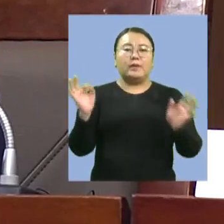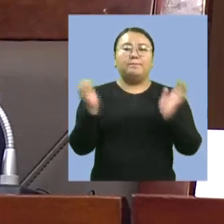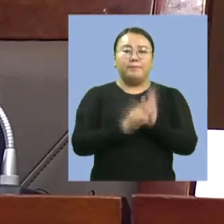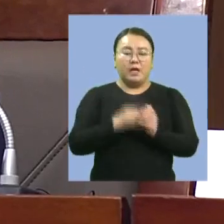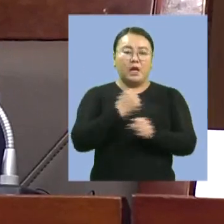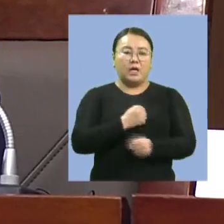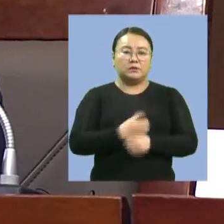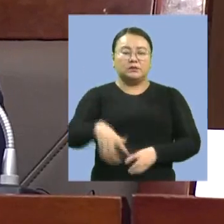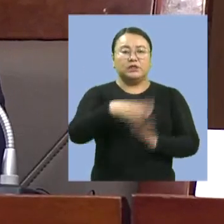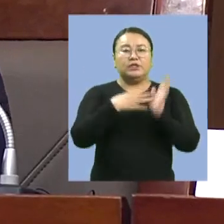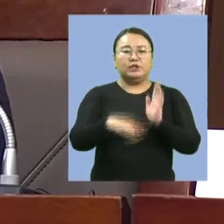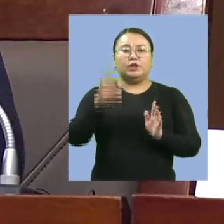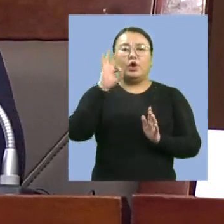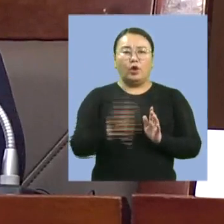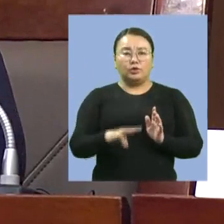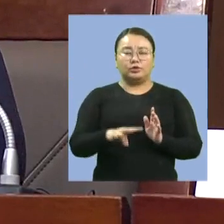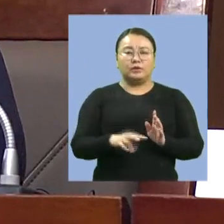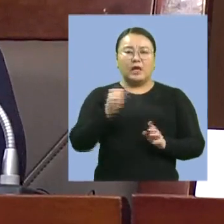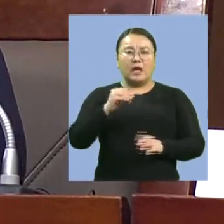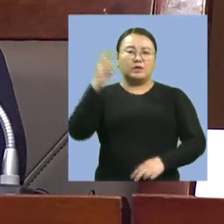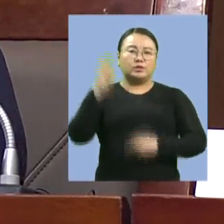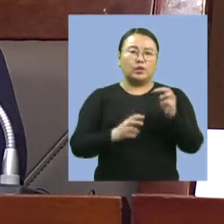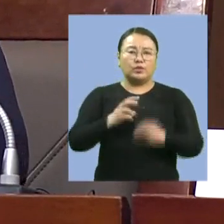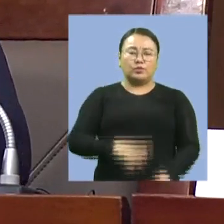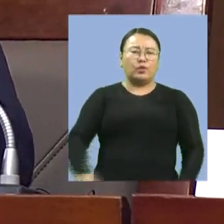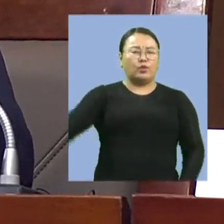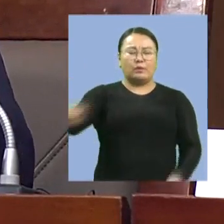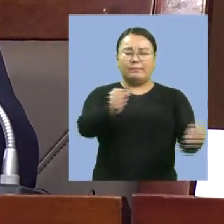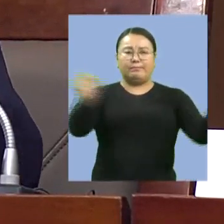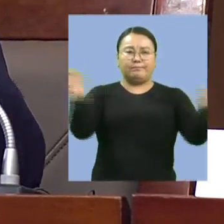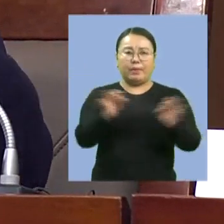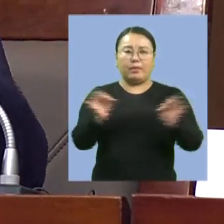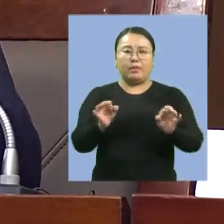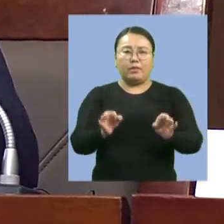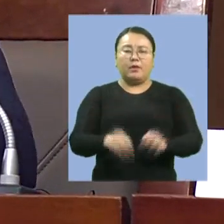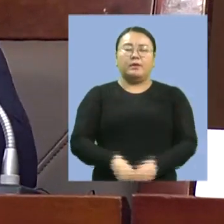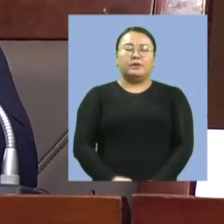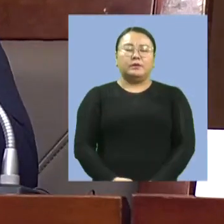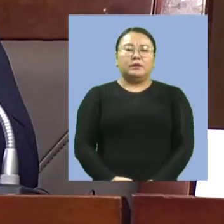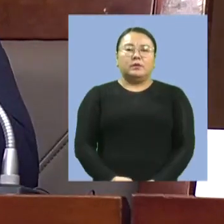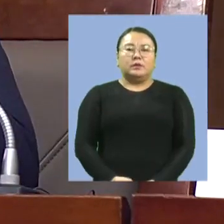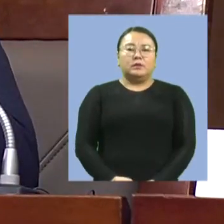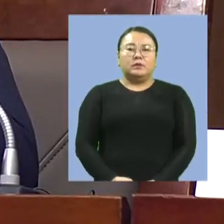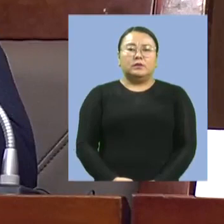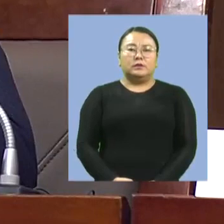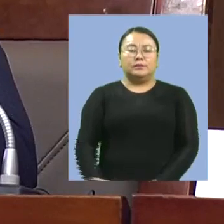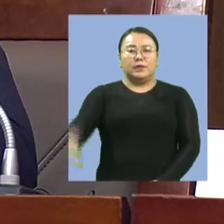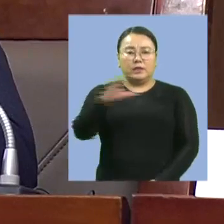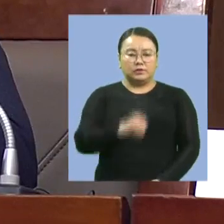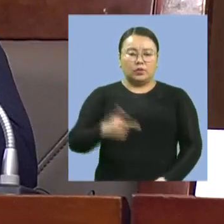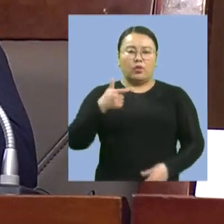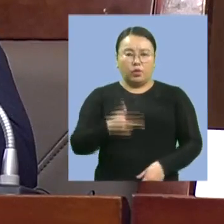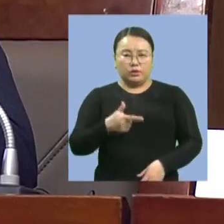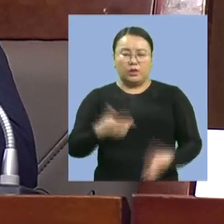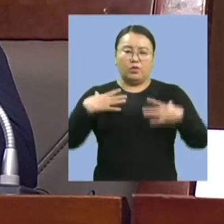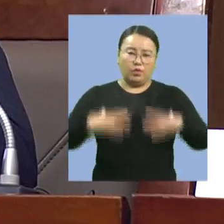байр 90 онд өмч хөвчлөөр бүх аж үйлдвэржилтийг үндсэндээ байхгүй болоход бий болсон байдаг. Үндсэндээ бид одоо